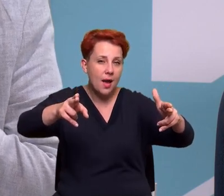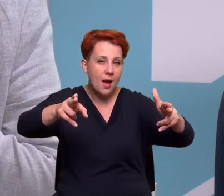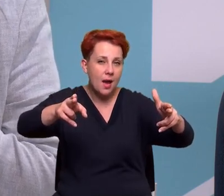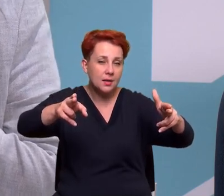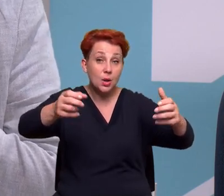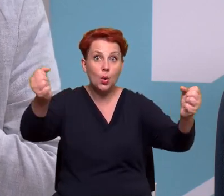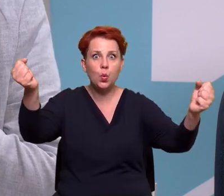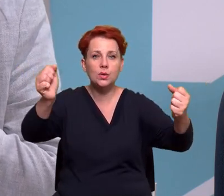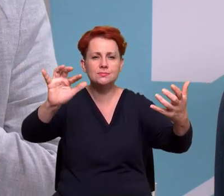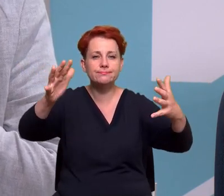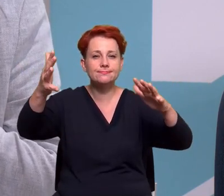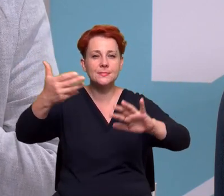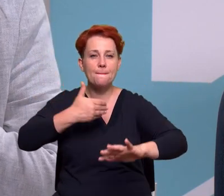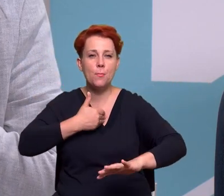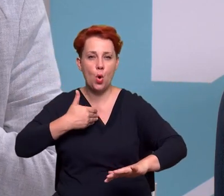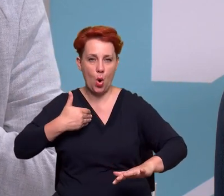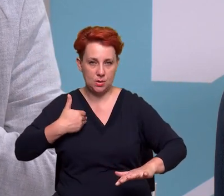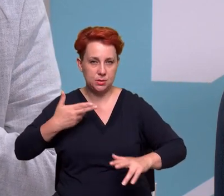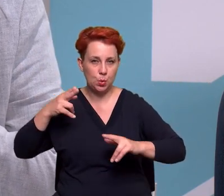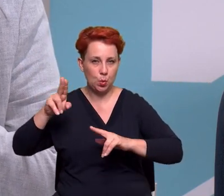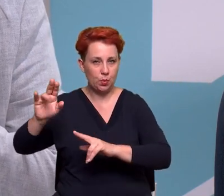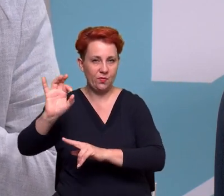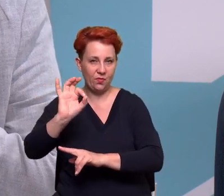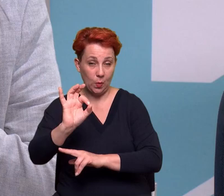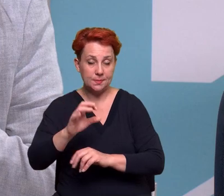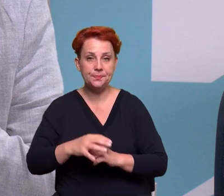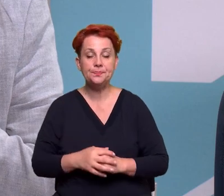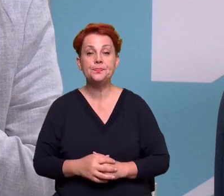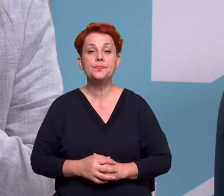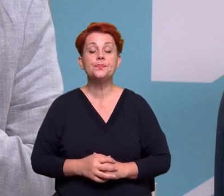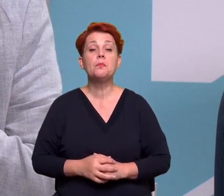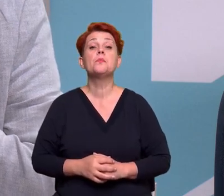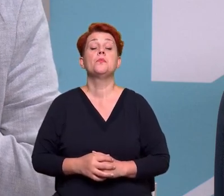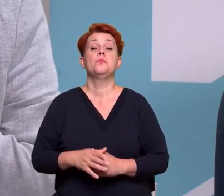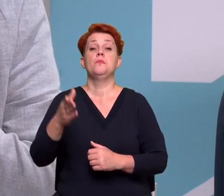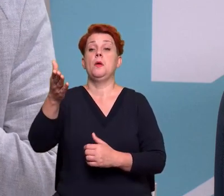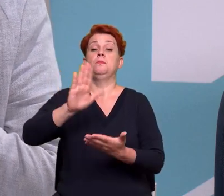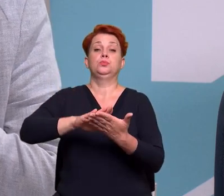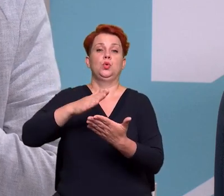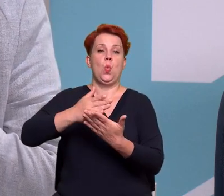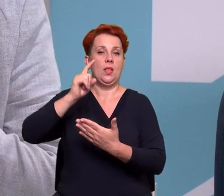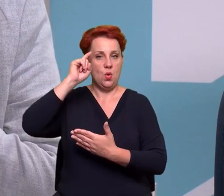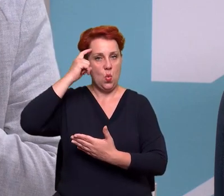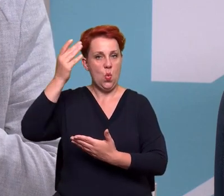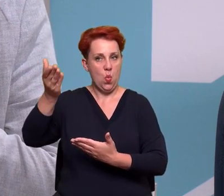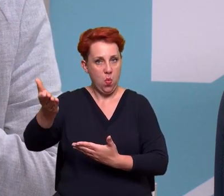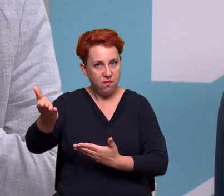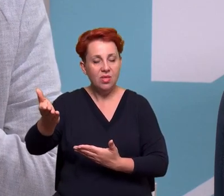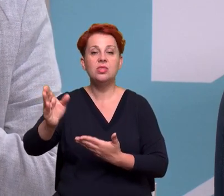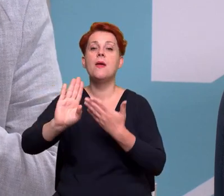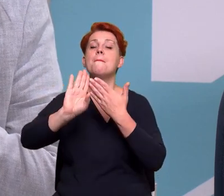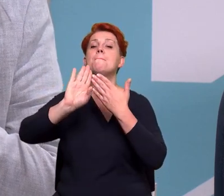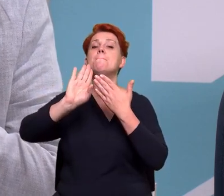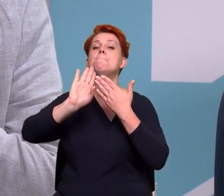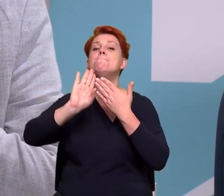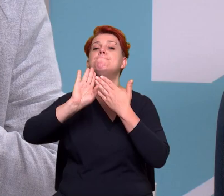wielkiej transformacji ustrojowej. Jeden z takich sztandarowych przykładów